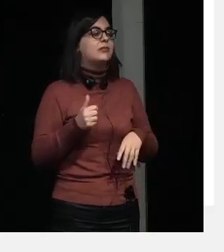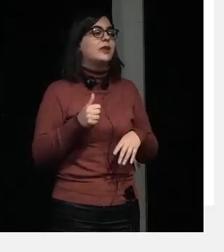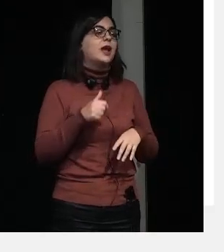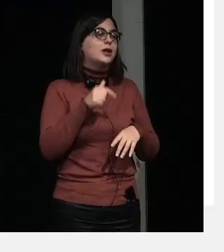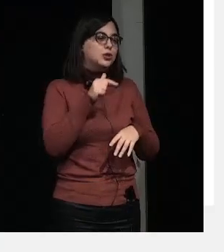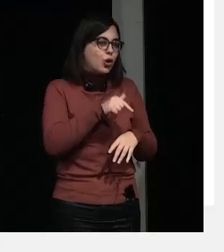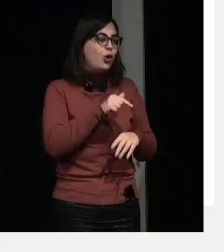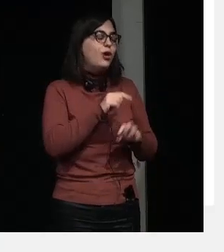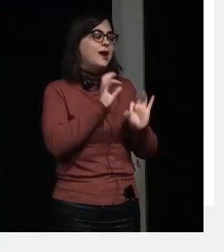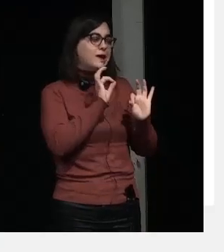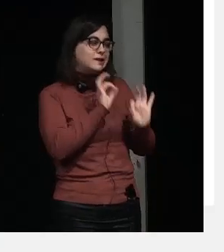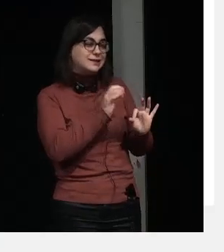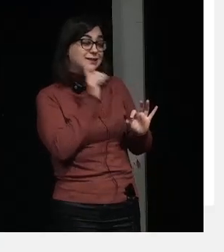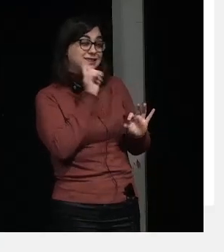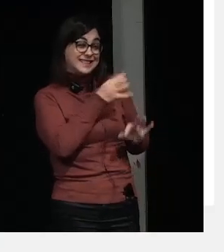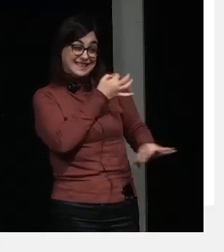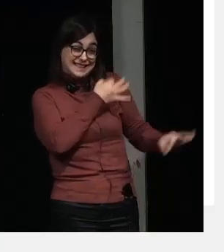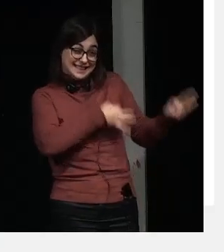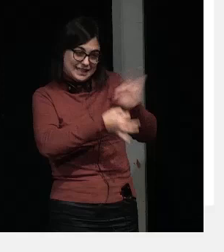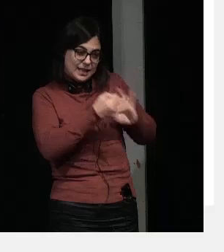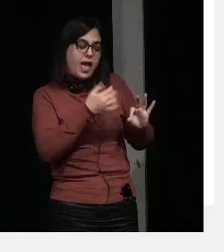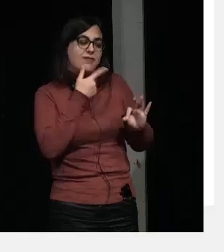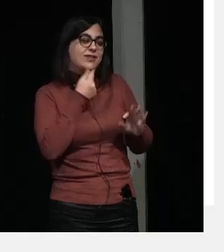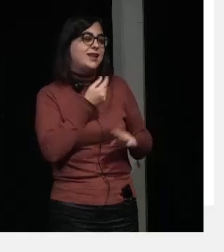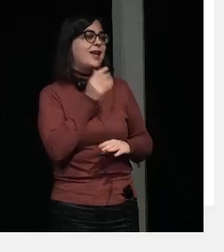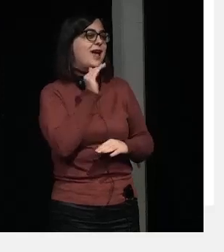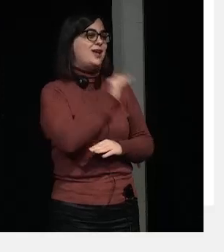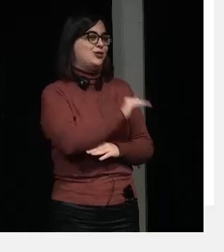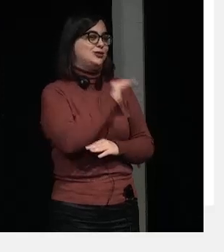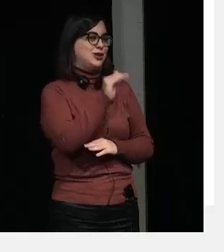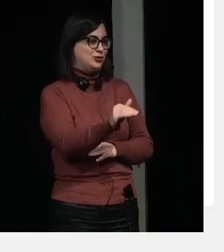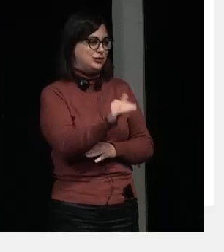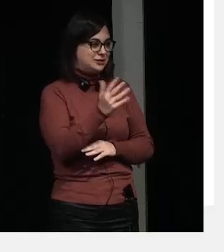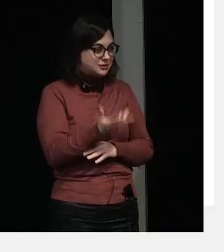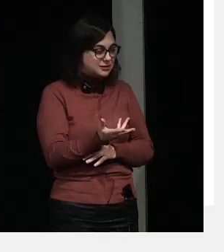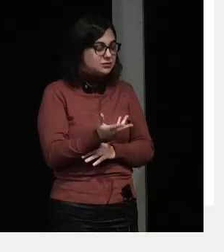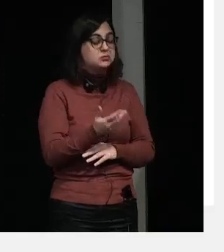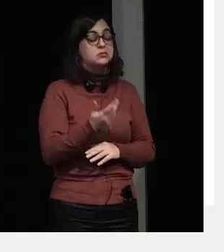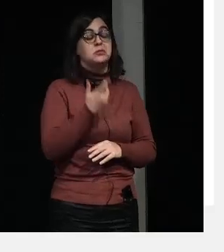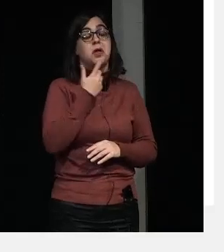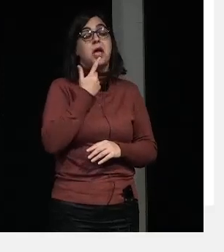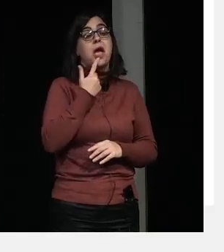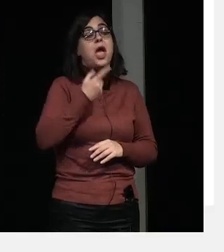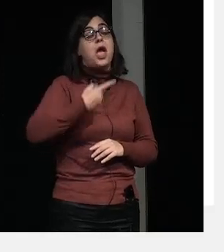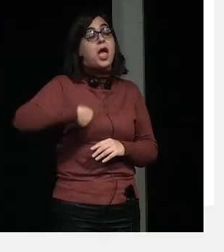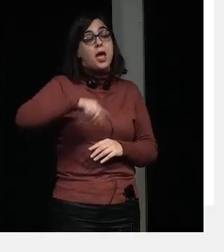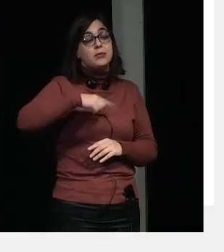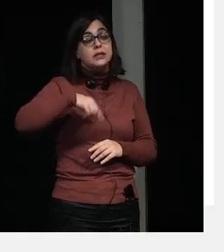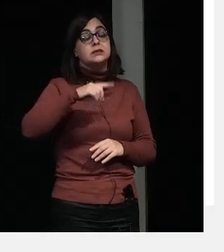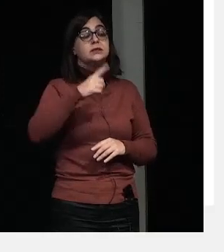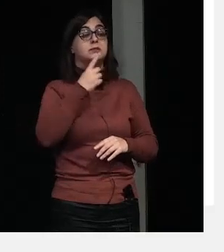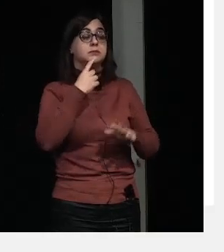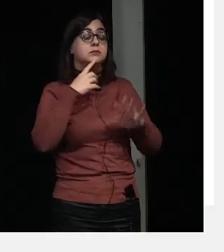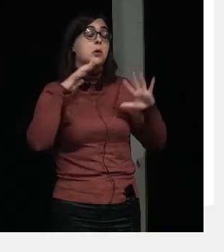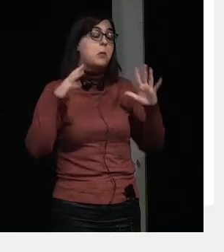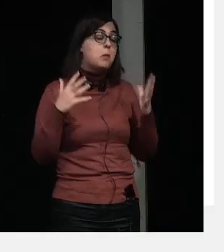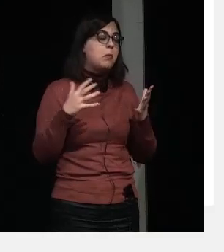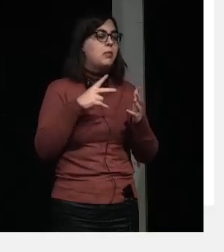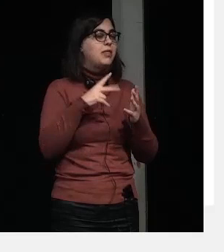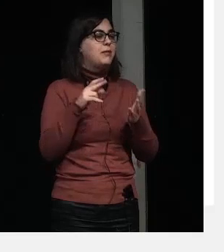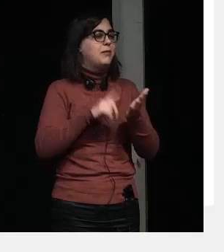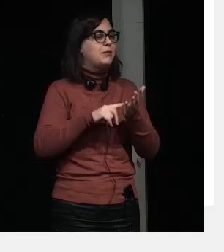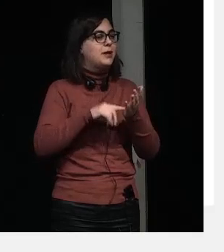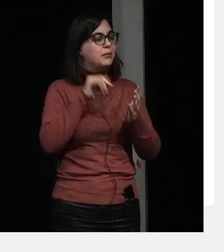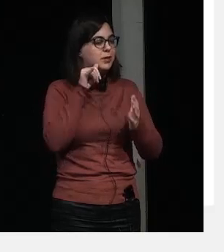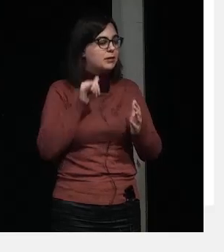something about that. We are talking about how you need always to rethink and